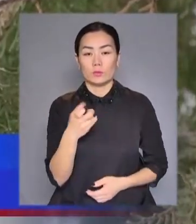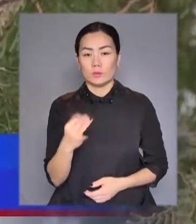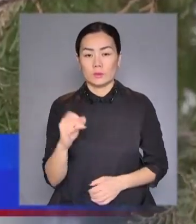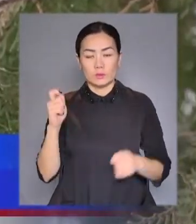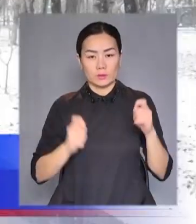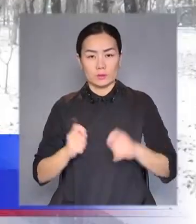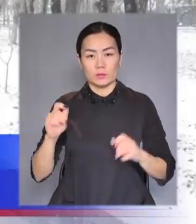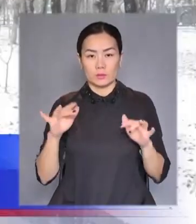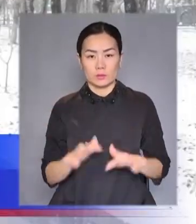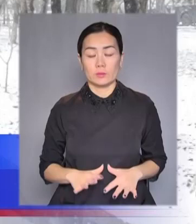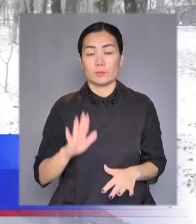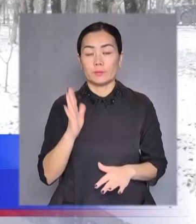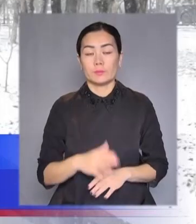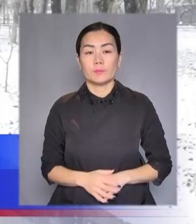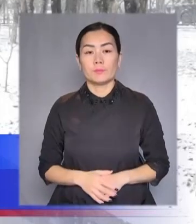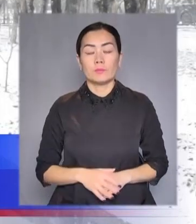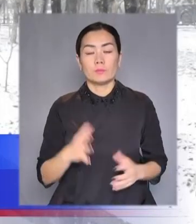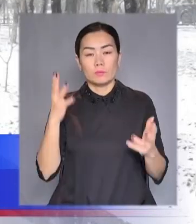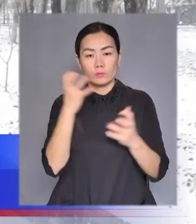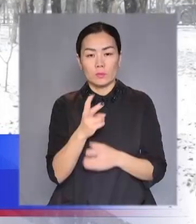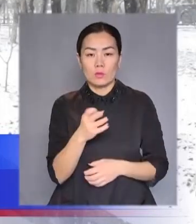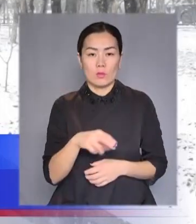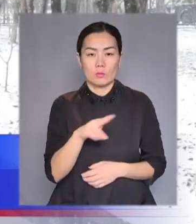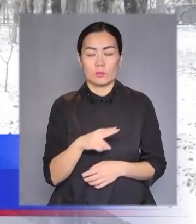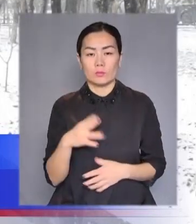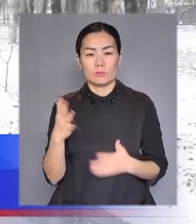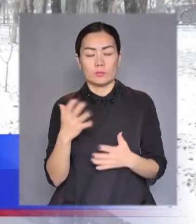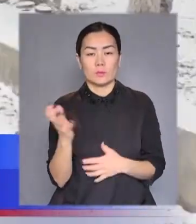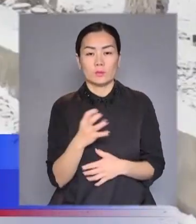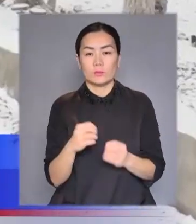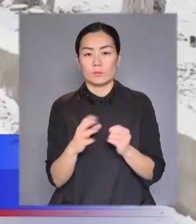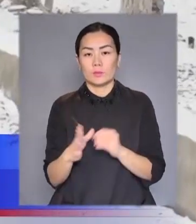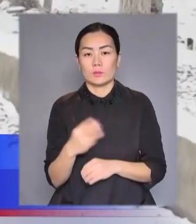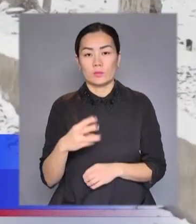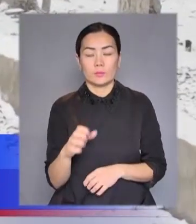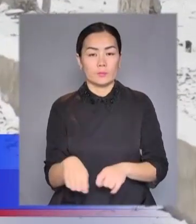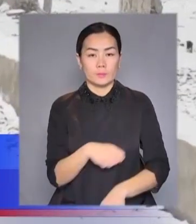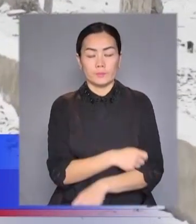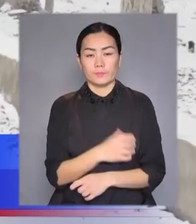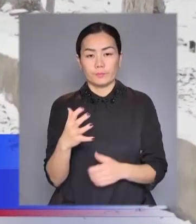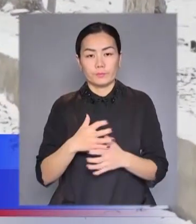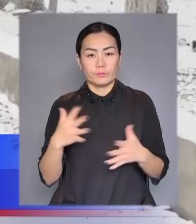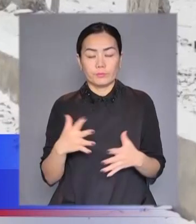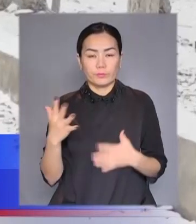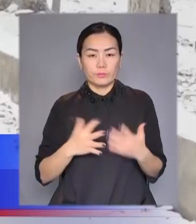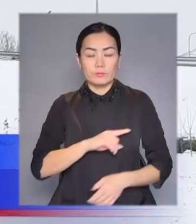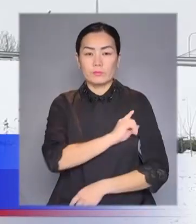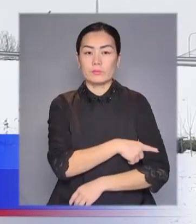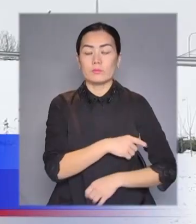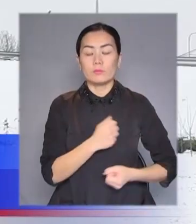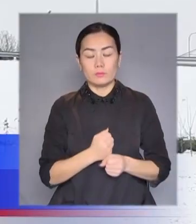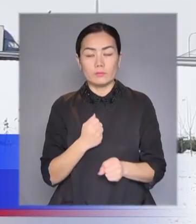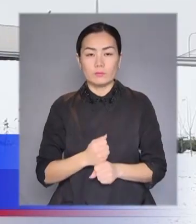өңірлерде жаңбыр жауып, соңы қарға ұласады. Тұман, көктайғақ, екпіні секундына 15-30 метрге дейін немесе одан да көп жел соғады